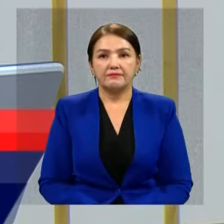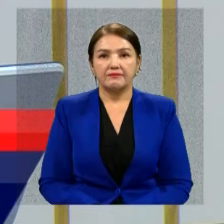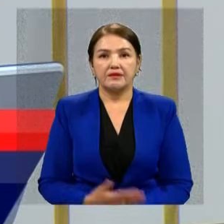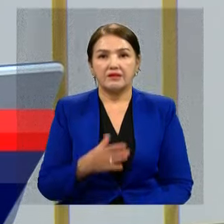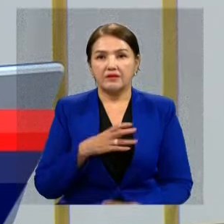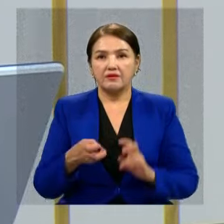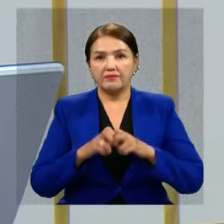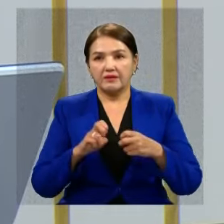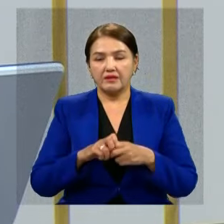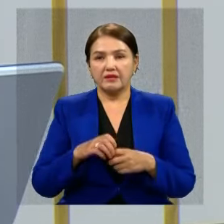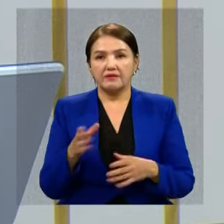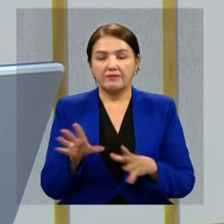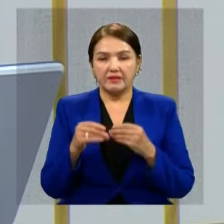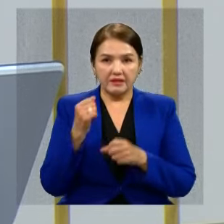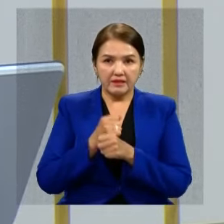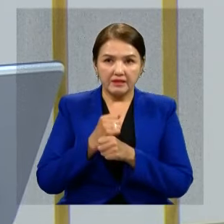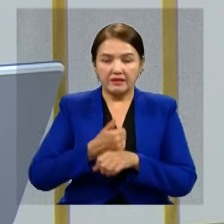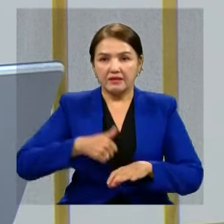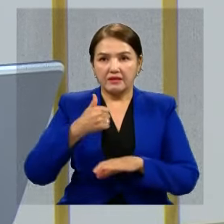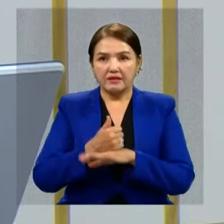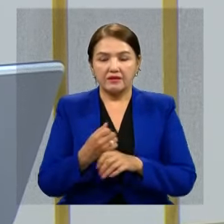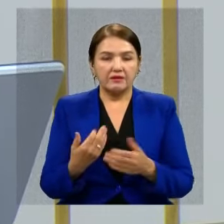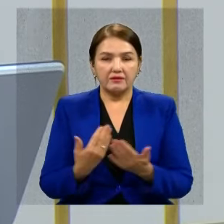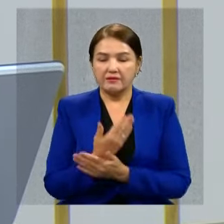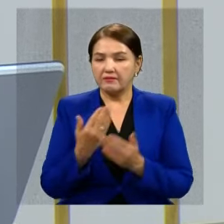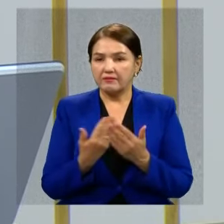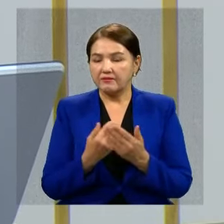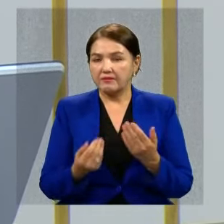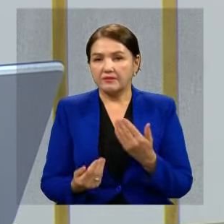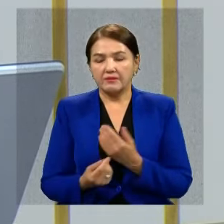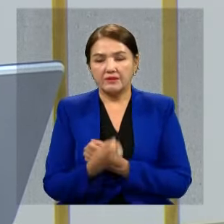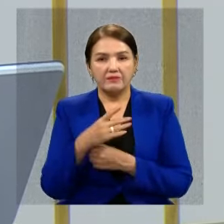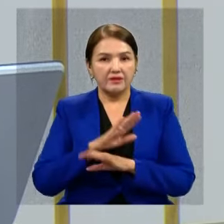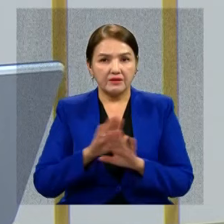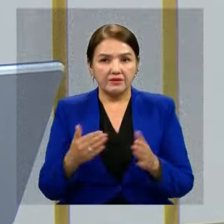которые проблемны, мы с ними работаем. Главное, чтобы не появились новые. Это основное.